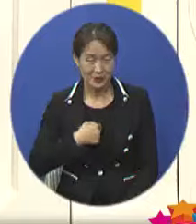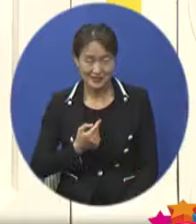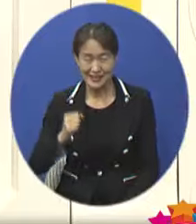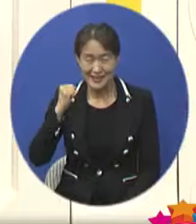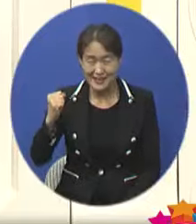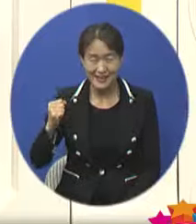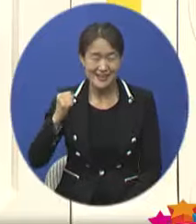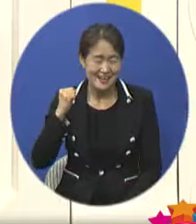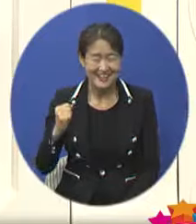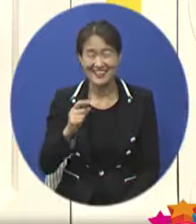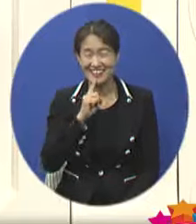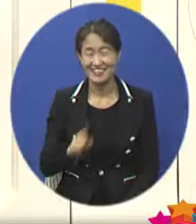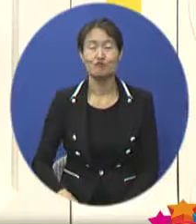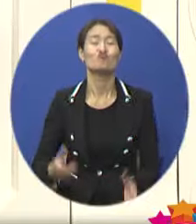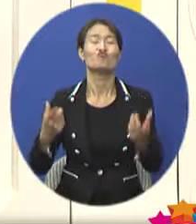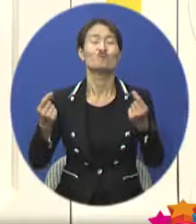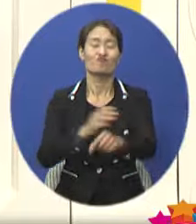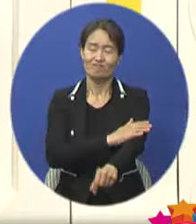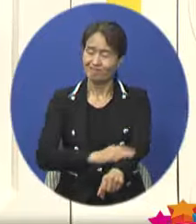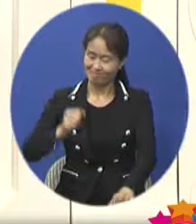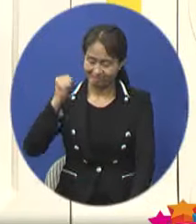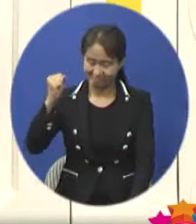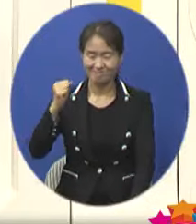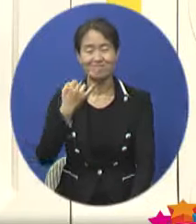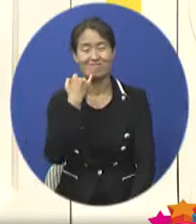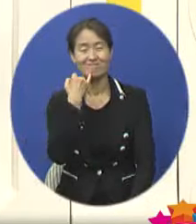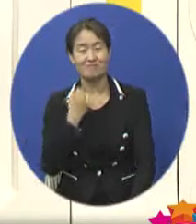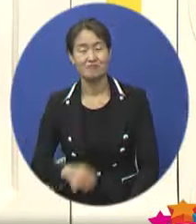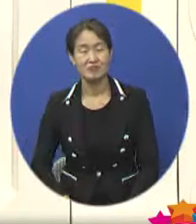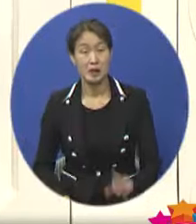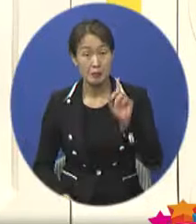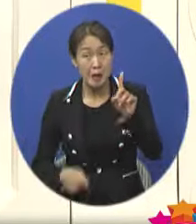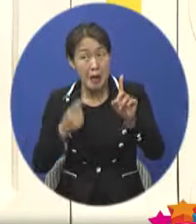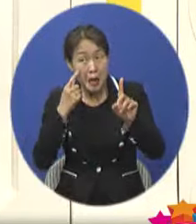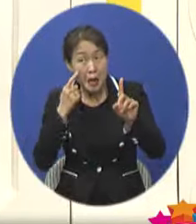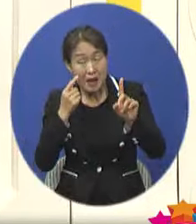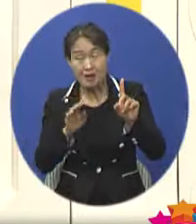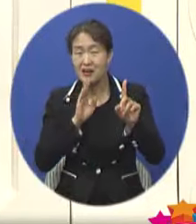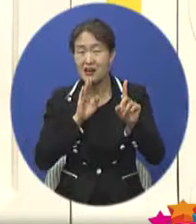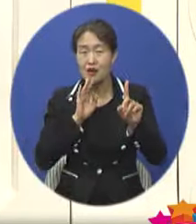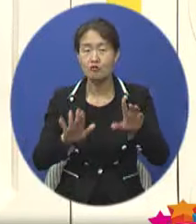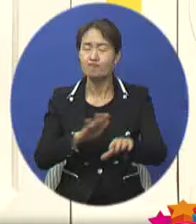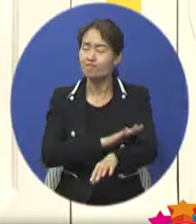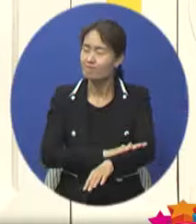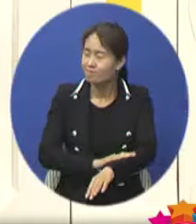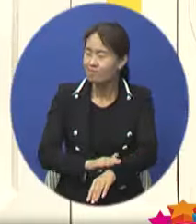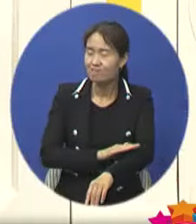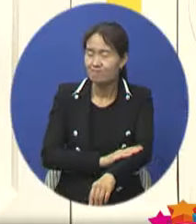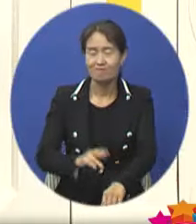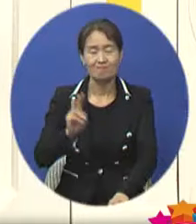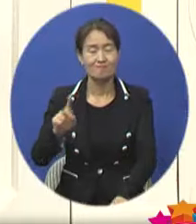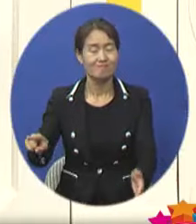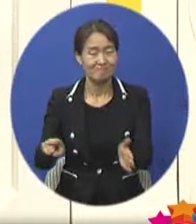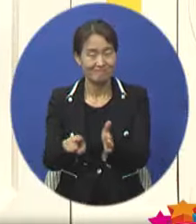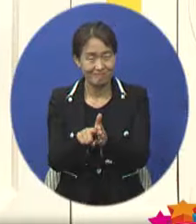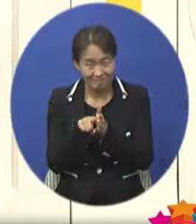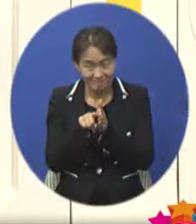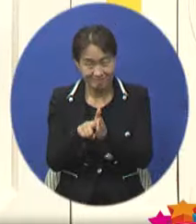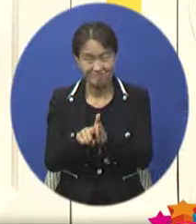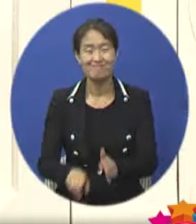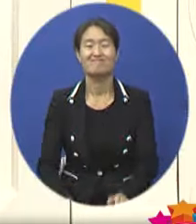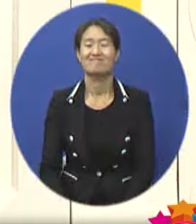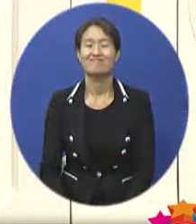화이팅 했죠. 그렇죠. 혼자 알죠. 네. 예. 네. 한번 해보셨으니까 오늘 네. 좀 무난하게 하실 수 있으실 것 같아요.